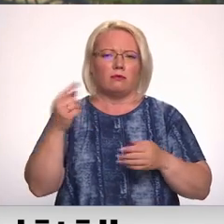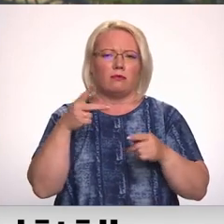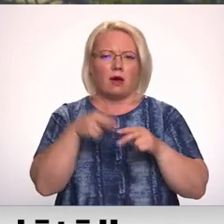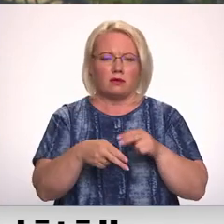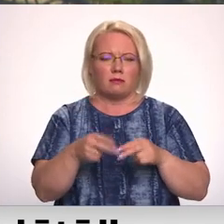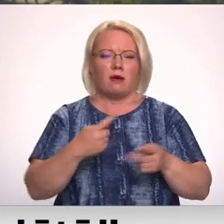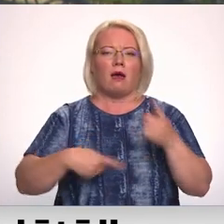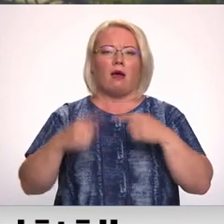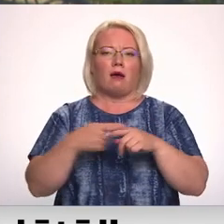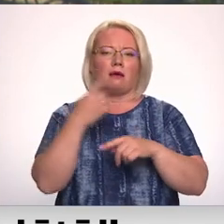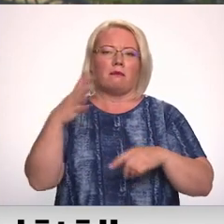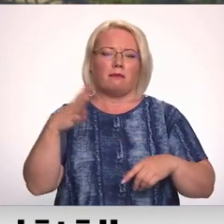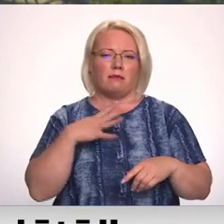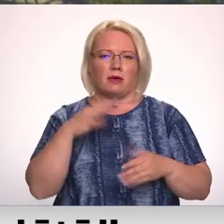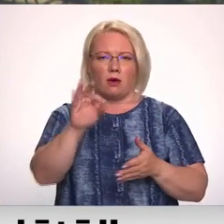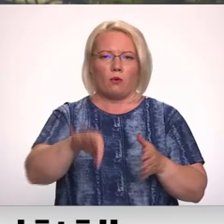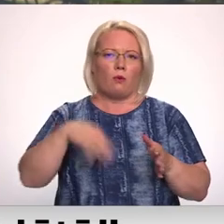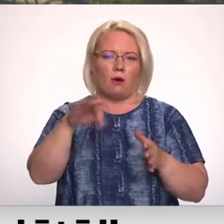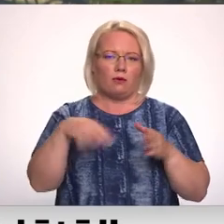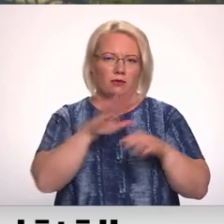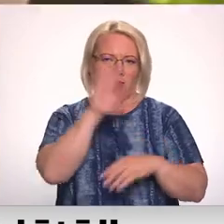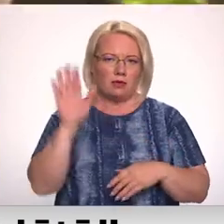atkal bija kokļu diena. Turpina Aija Kīnce.